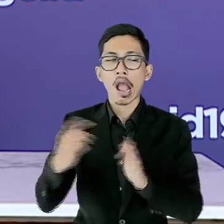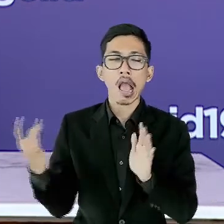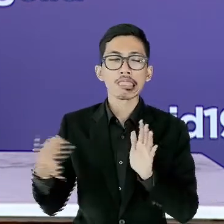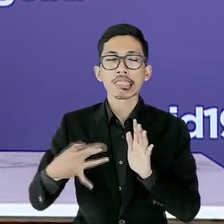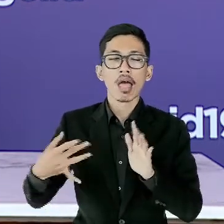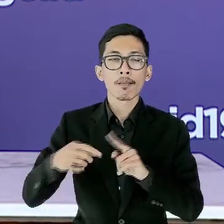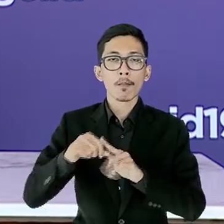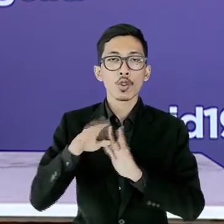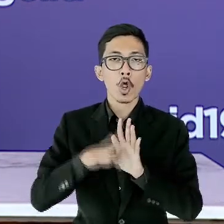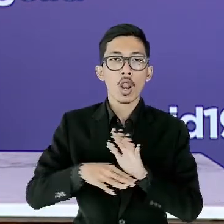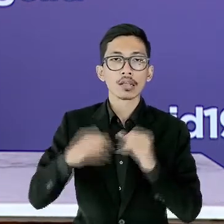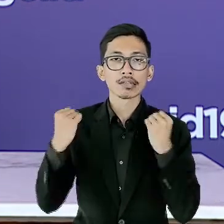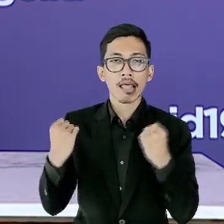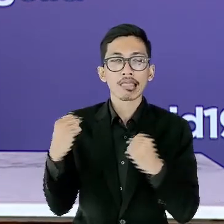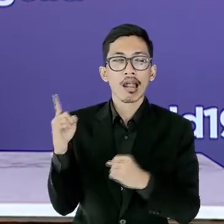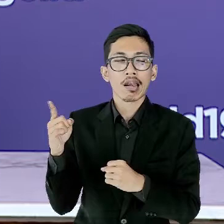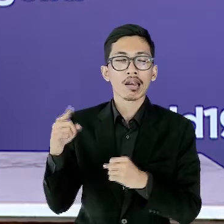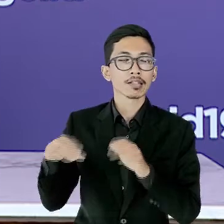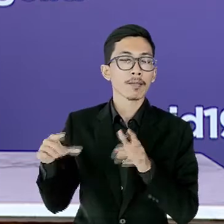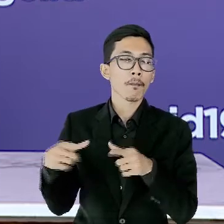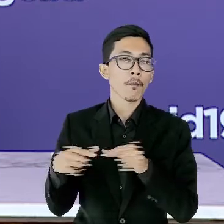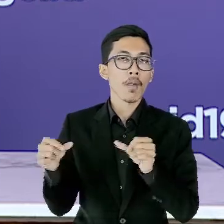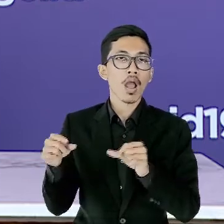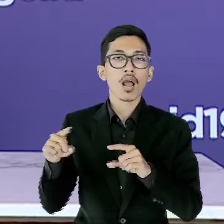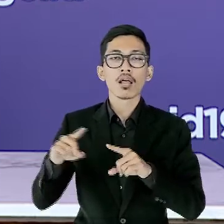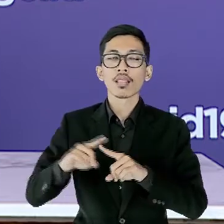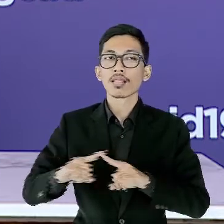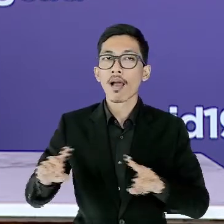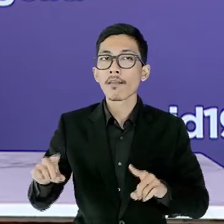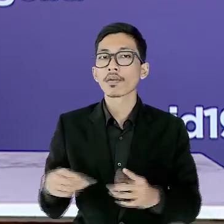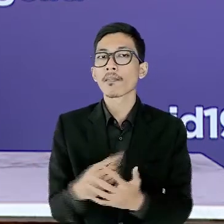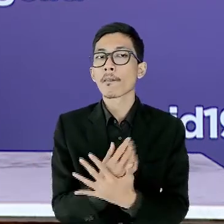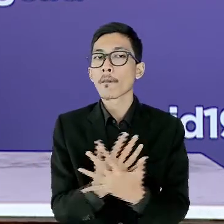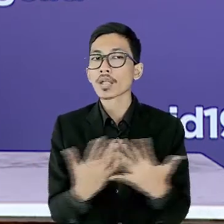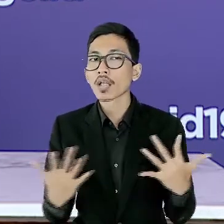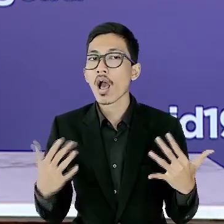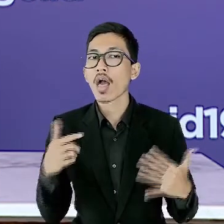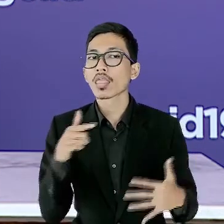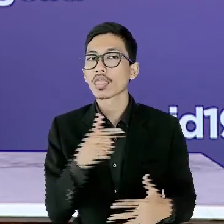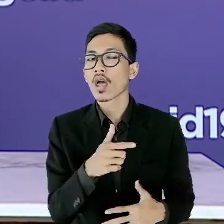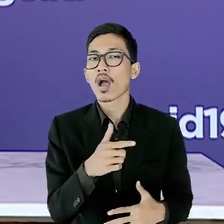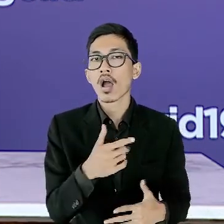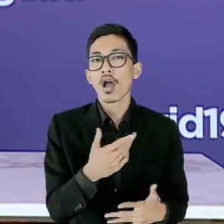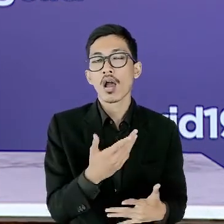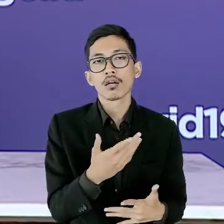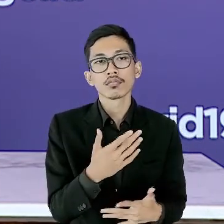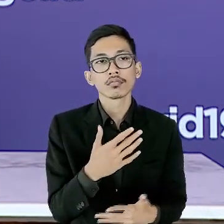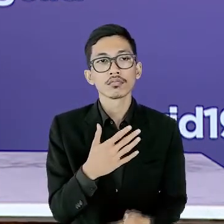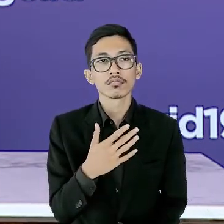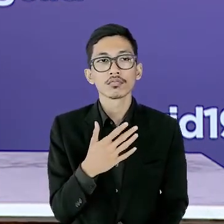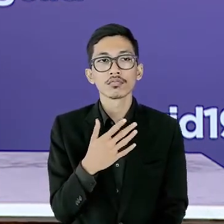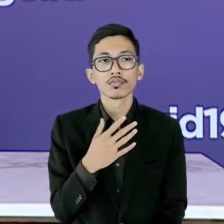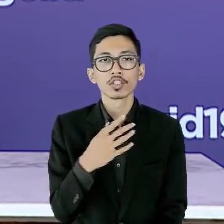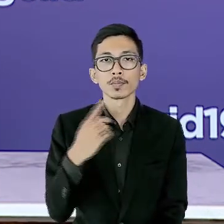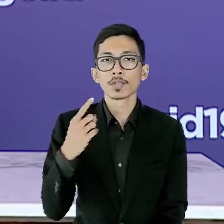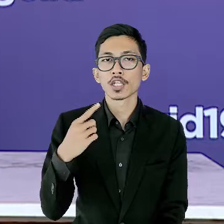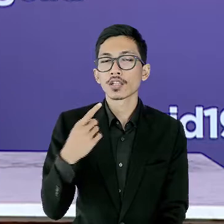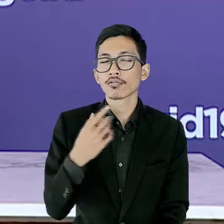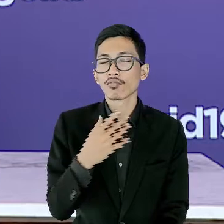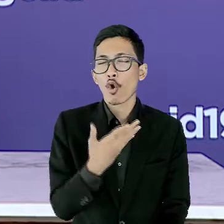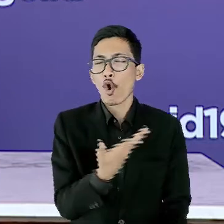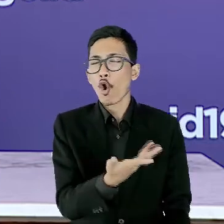protokol kesehatannya, namun hal ini mengubah kebiasaan masyarakat di mana masyarakat menjadi lebih sering